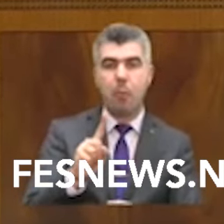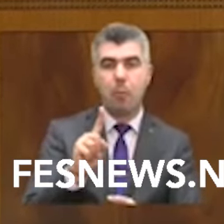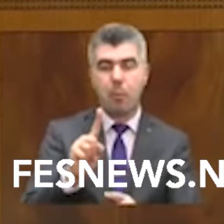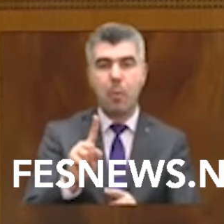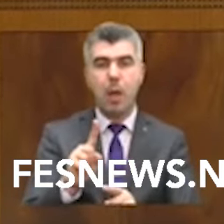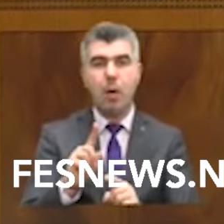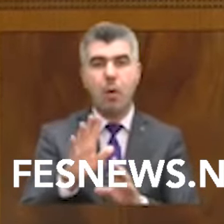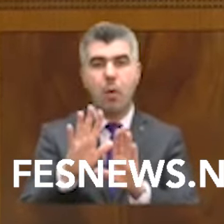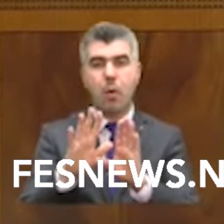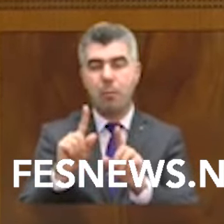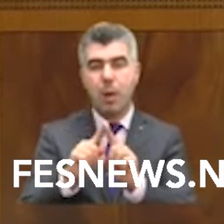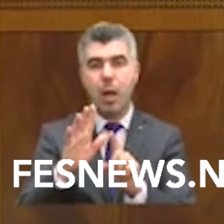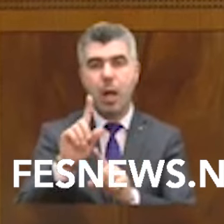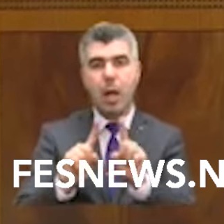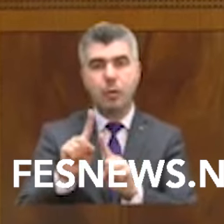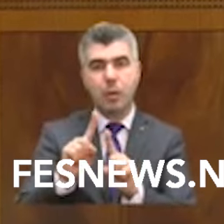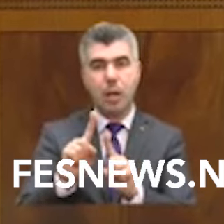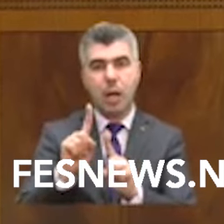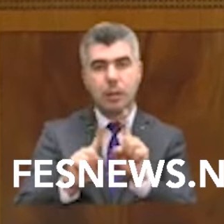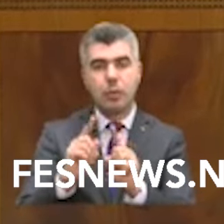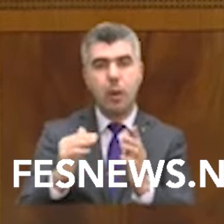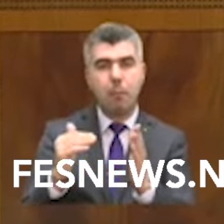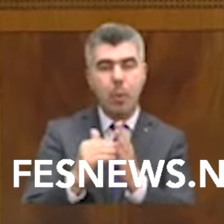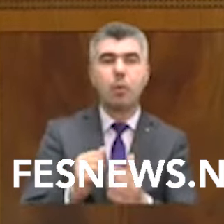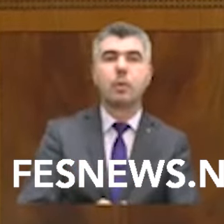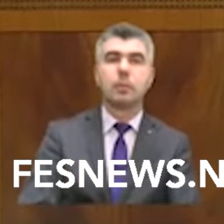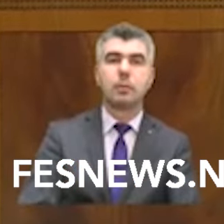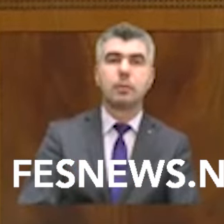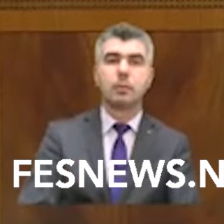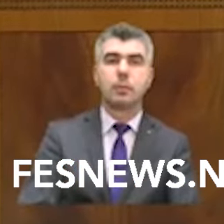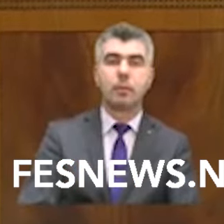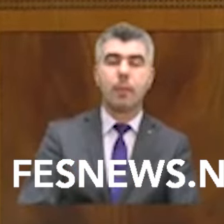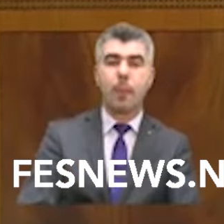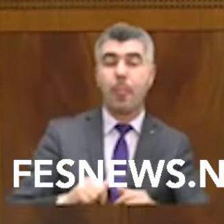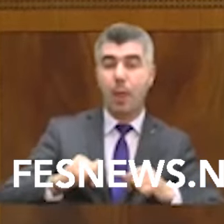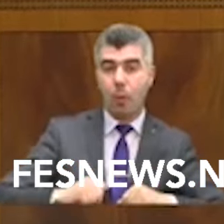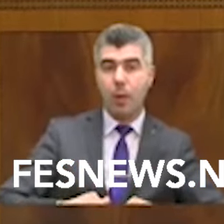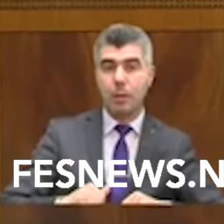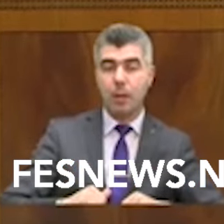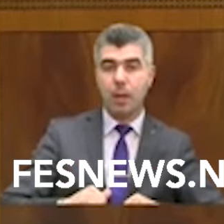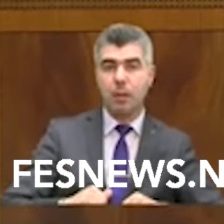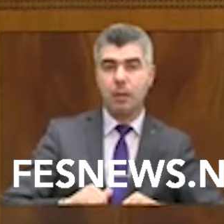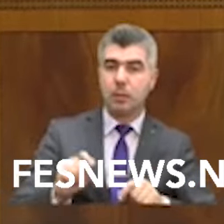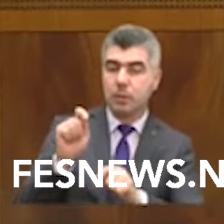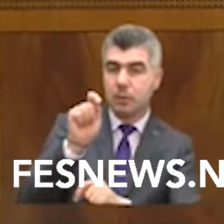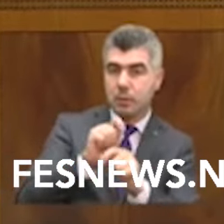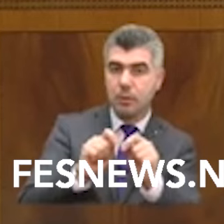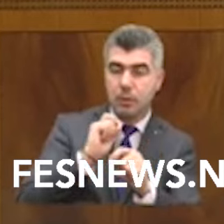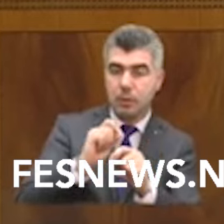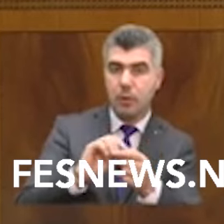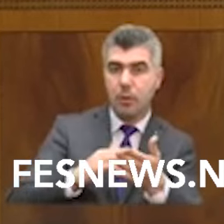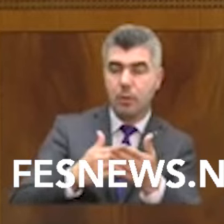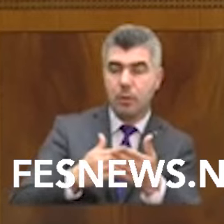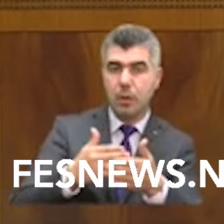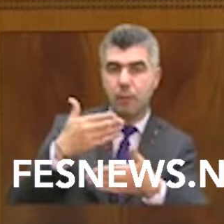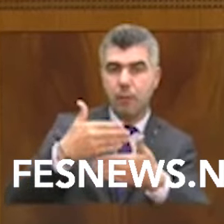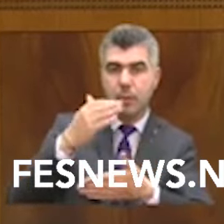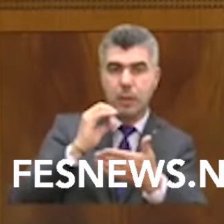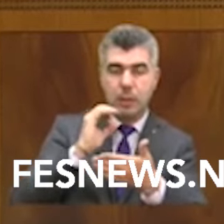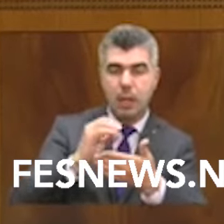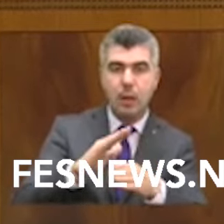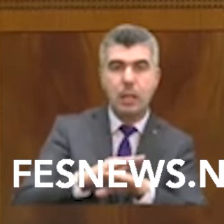للوحده كحد اقصى. مساهمتي وزارة إعداد التراب الوطني والتعمير والإسكان